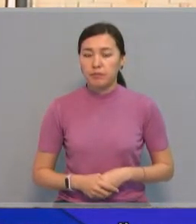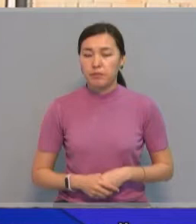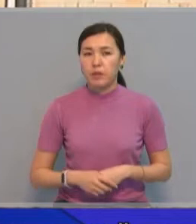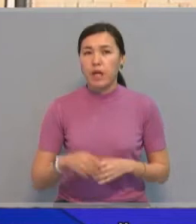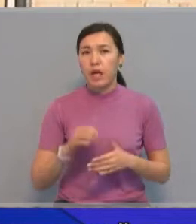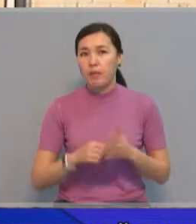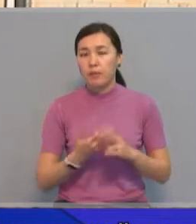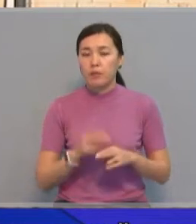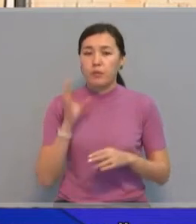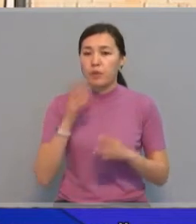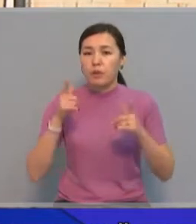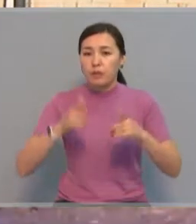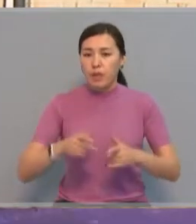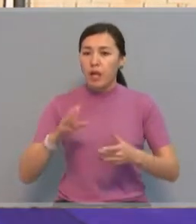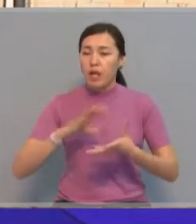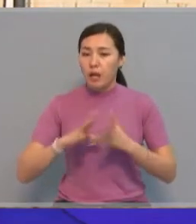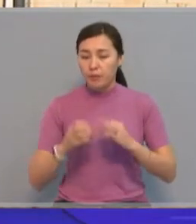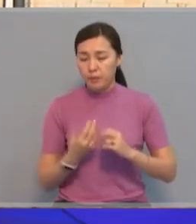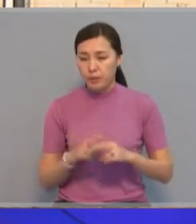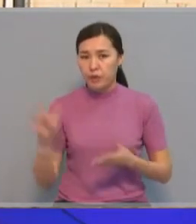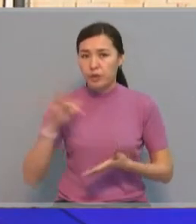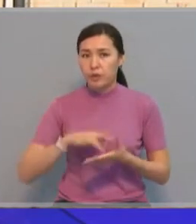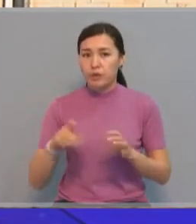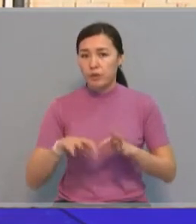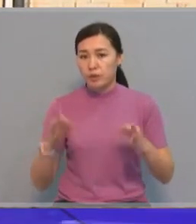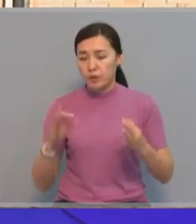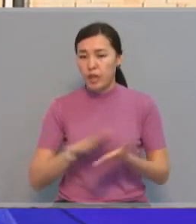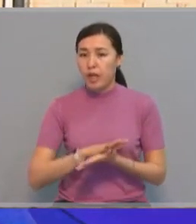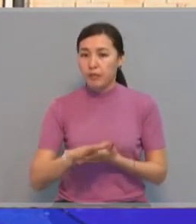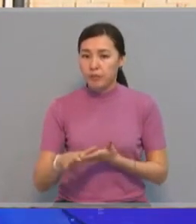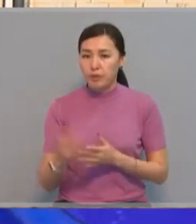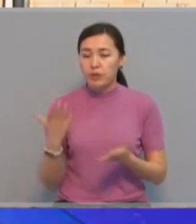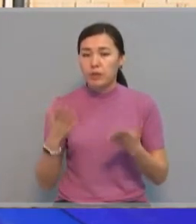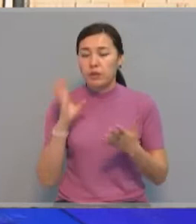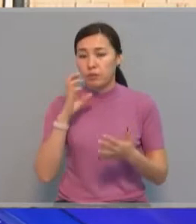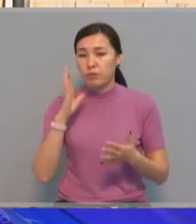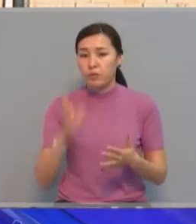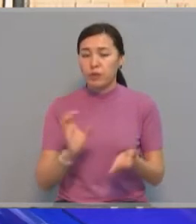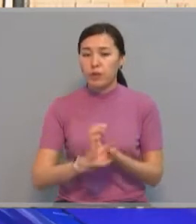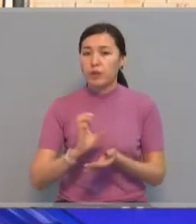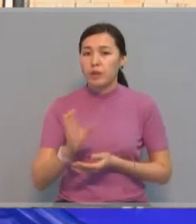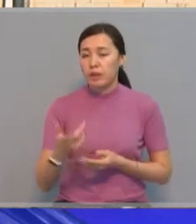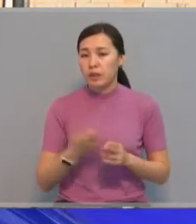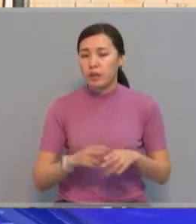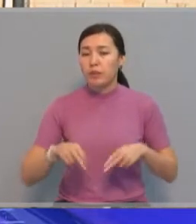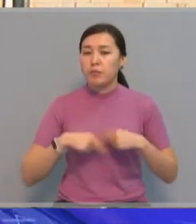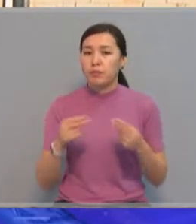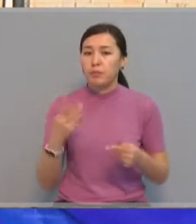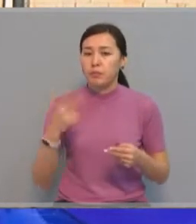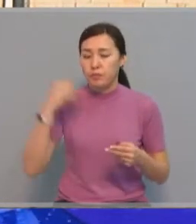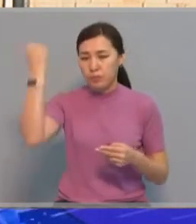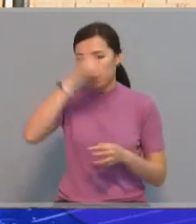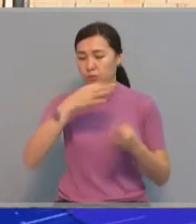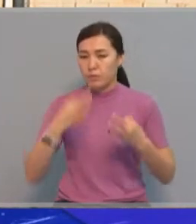Причина, по которой вода не подается, заключается в том, что в центральной трубе сейчас промывка. Если вода будет отправлена туда, то отдадим. За 20